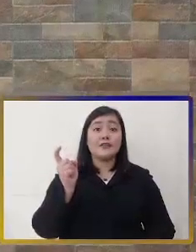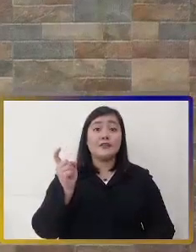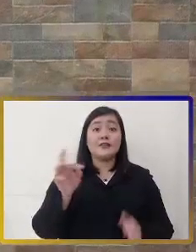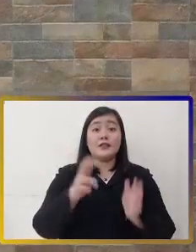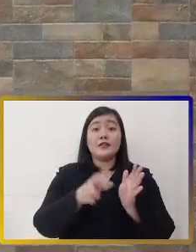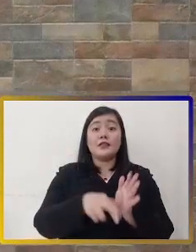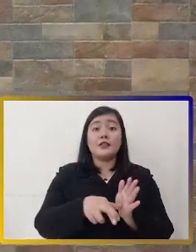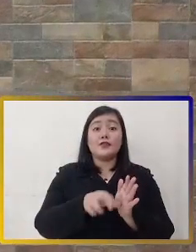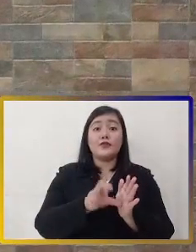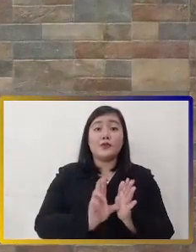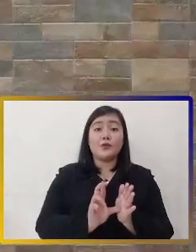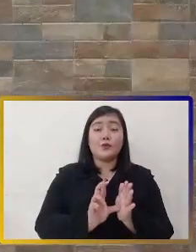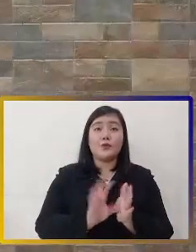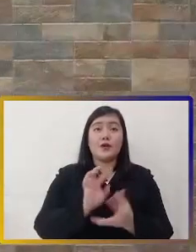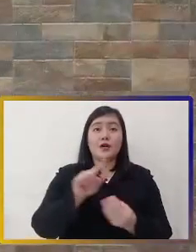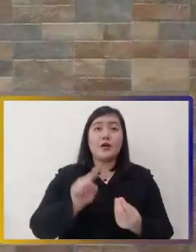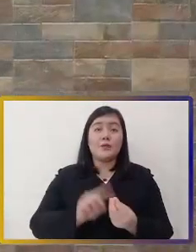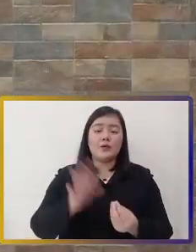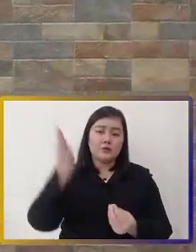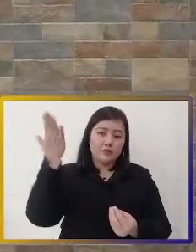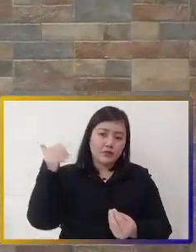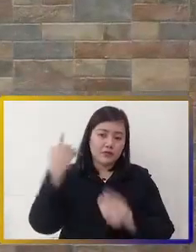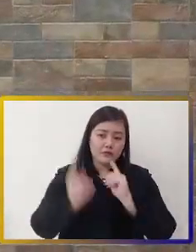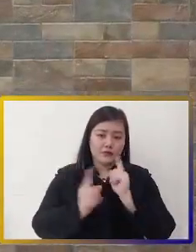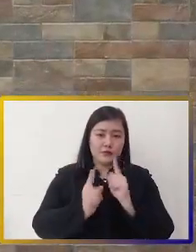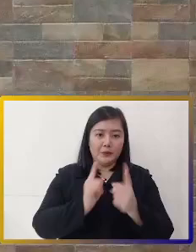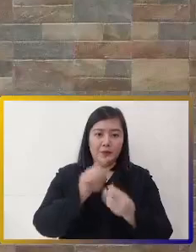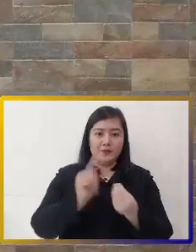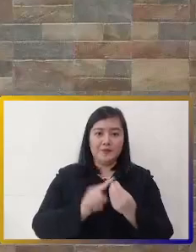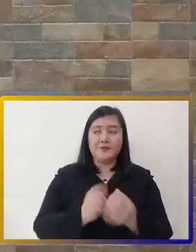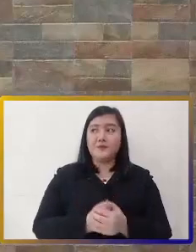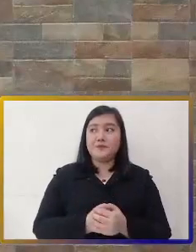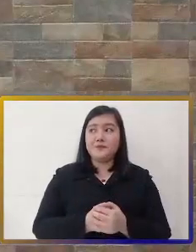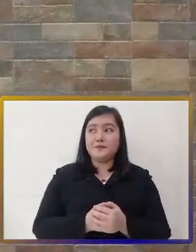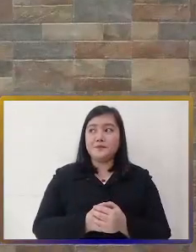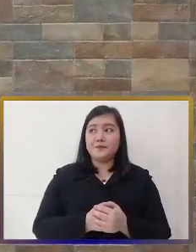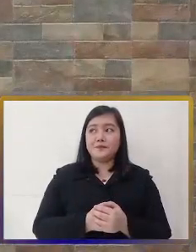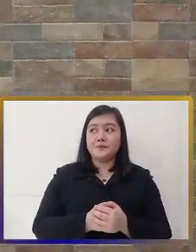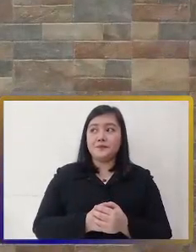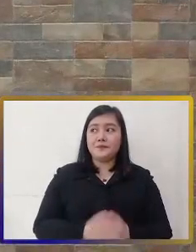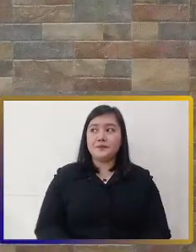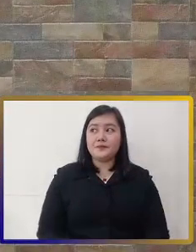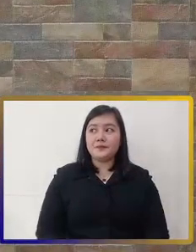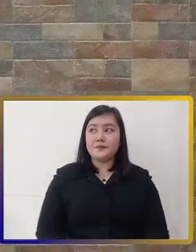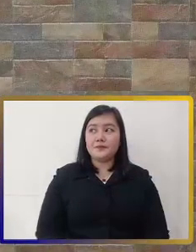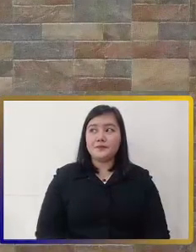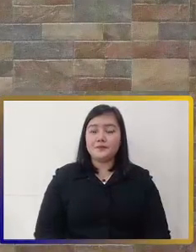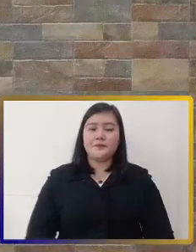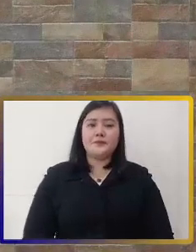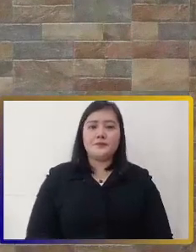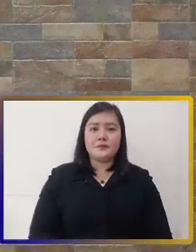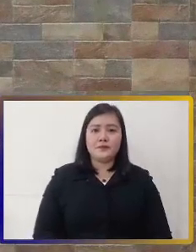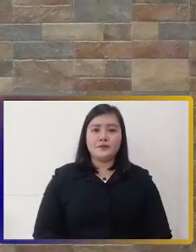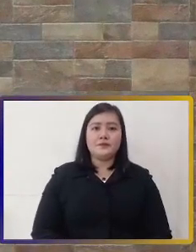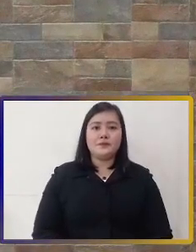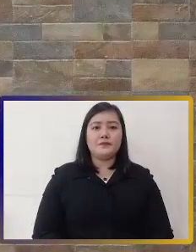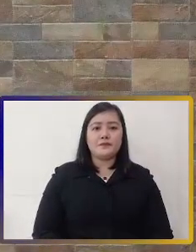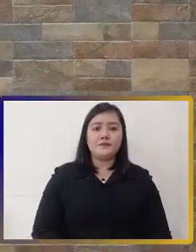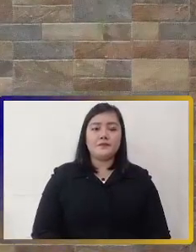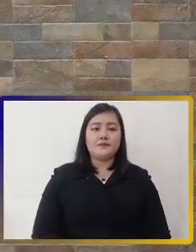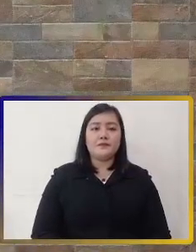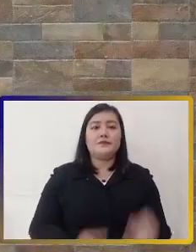mabilisan na recap. Noong mga nakaraan, sinimulan po natin ito, of course, nasimulan po ito, ang bungad po nito, una nasimulan ito ni Pastor